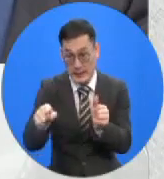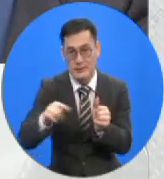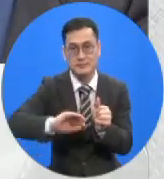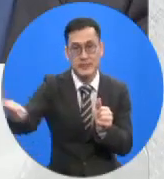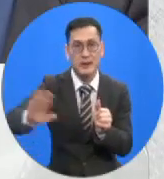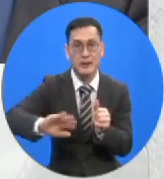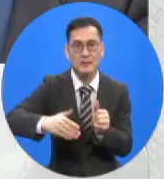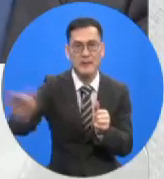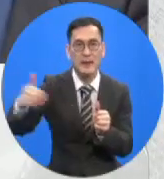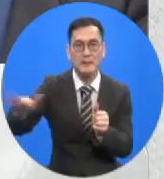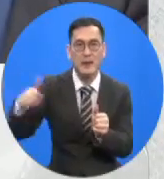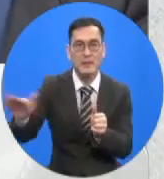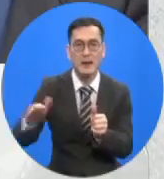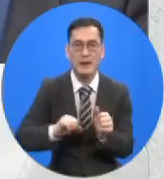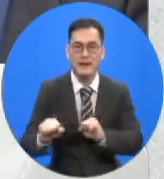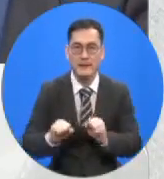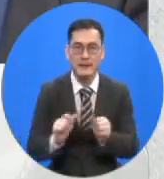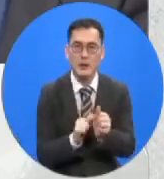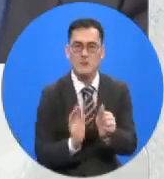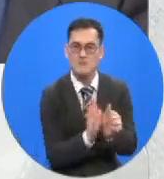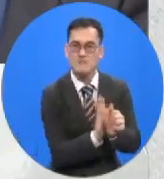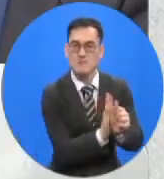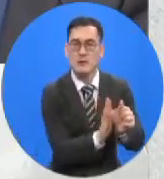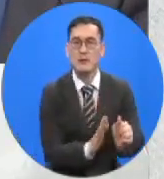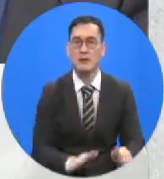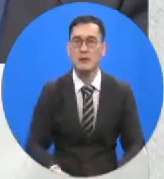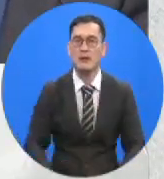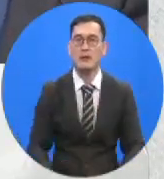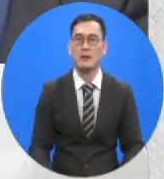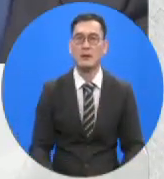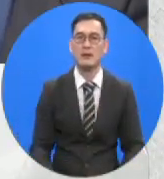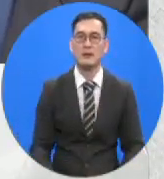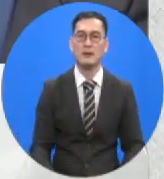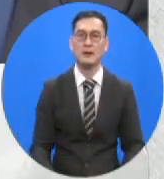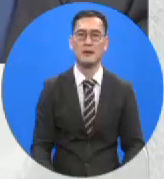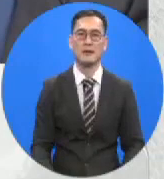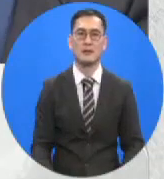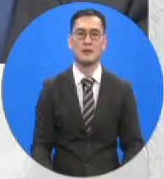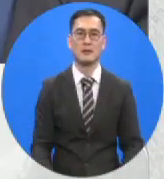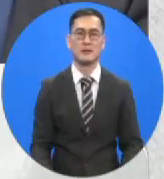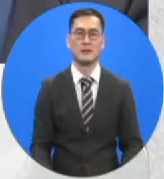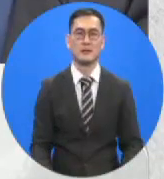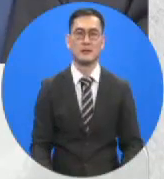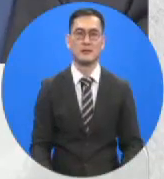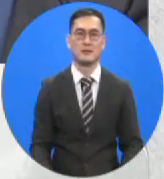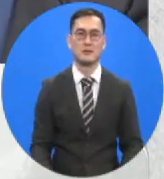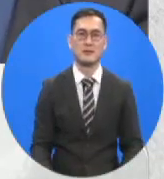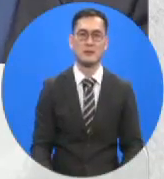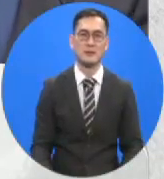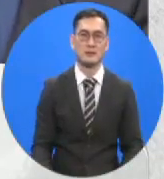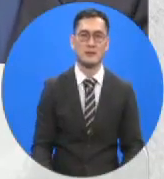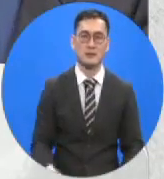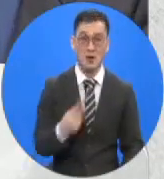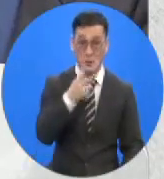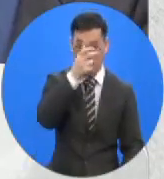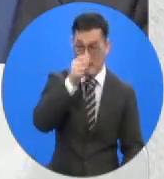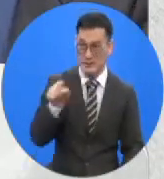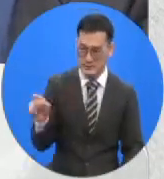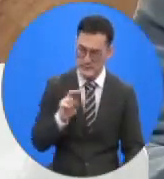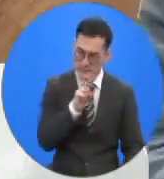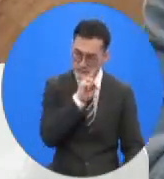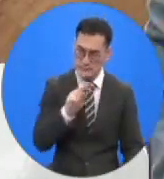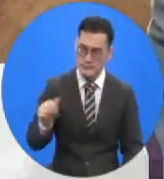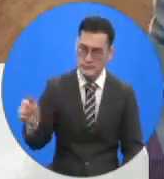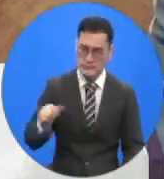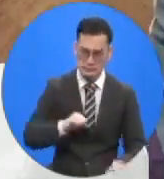10시에 출석을 공개적으로 본인 스스로 공개적으로 한다라고 얘기를 하고 있는데 과연 공개적으로 가서 지금 속에 있는 얘기를